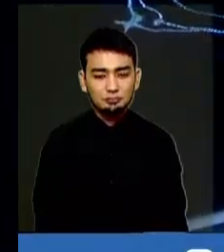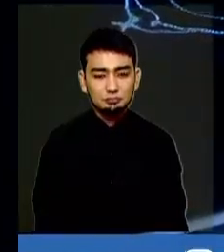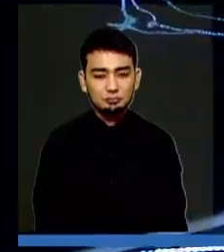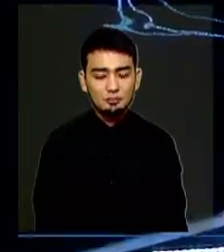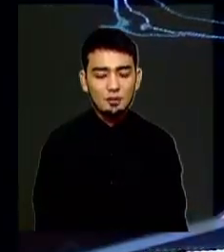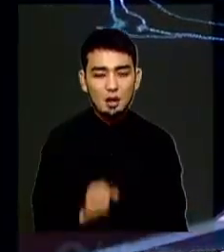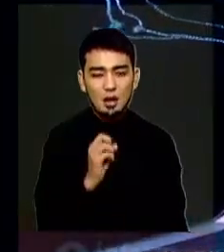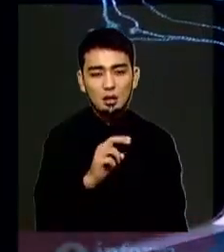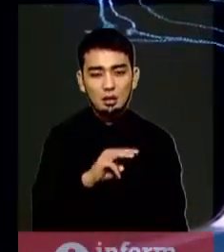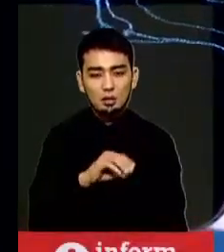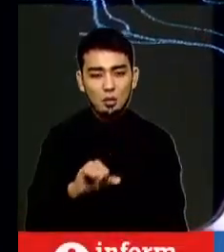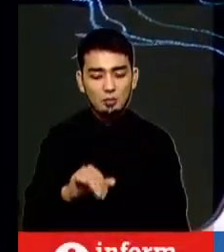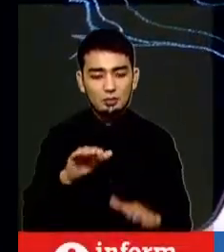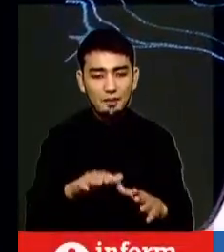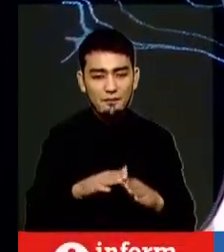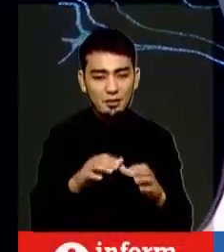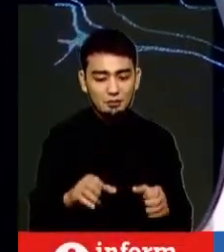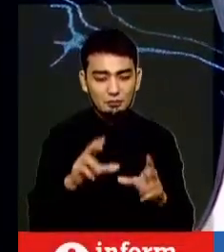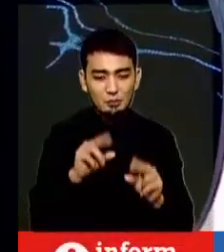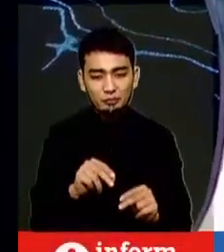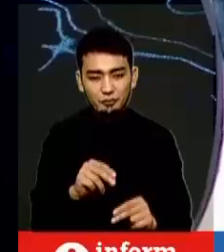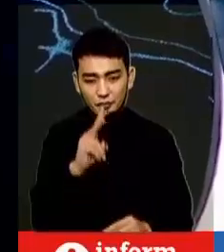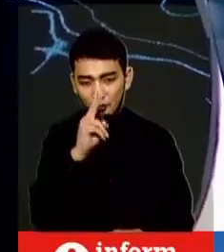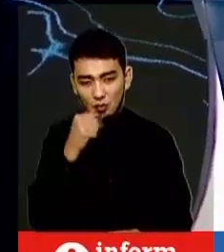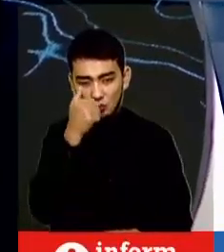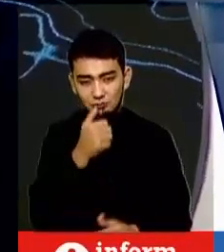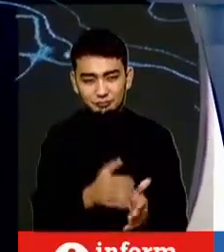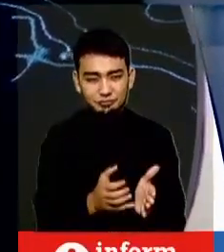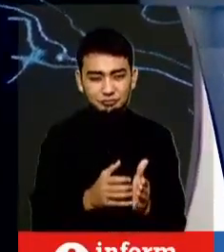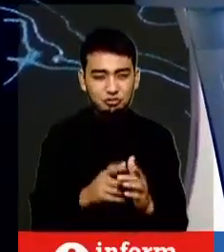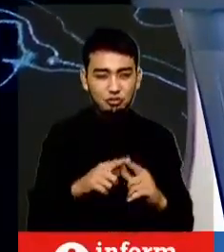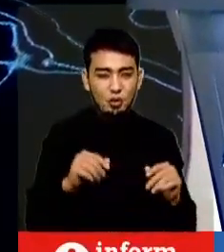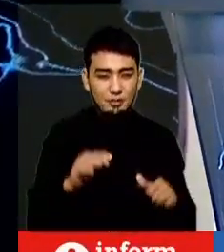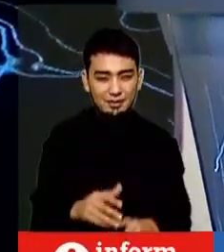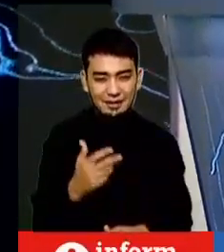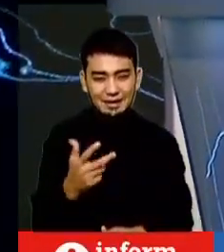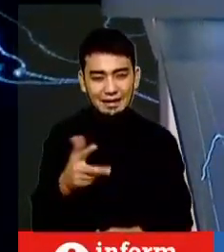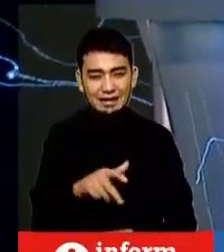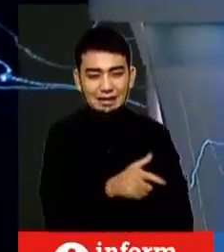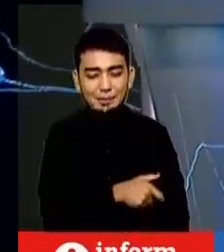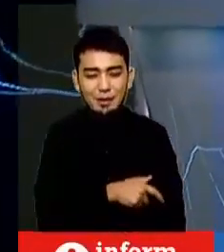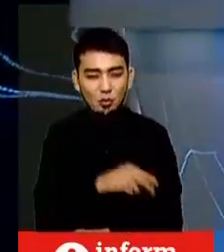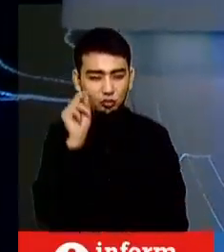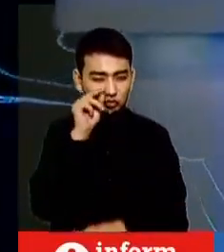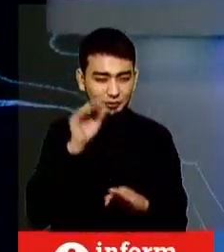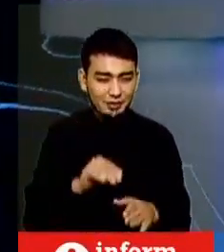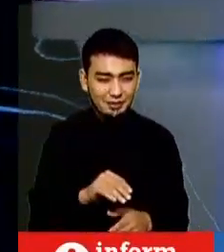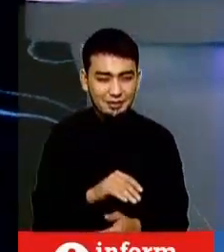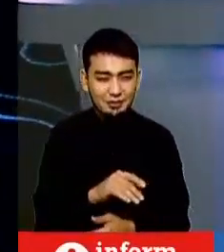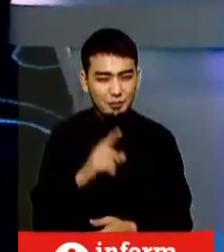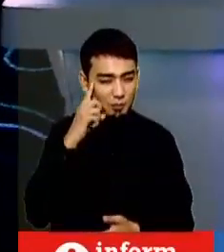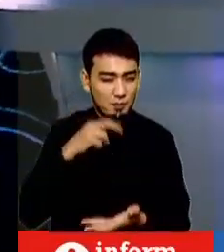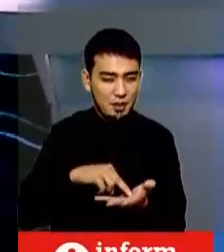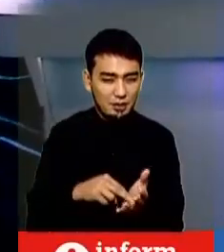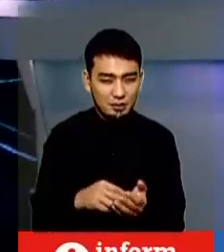В Актау власти за 2 года обещают решить вопрос нехватка мест в школах и трехсменным обучением. В областном центре планируют